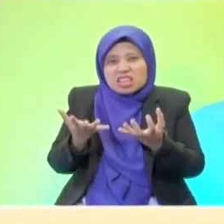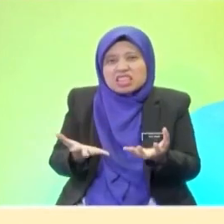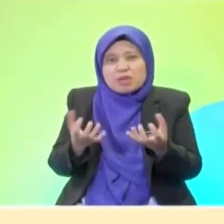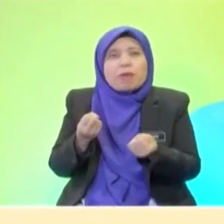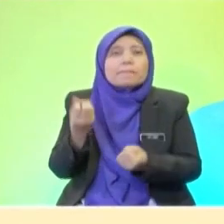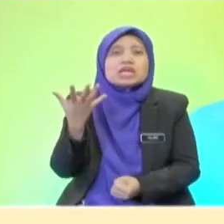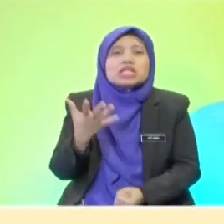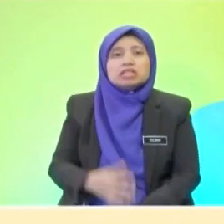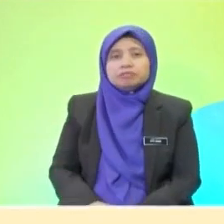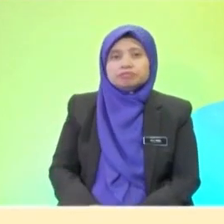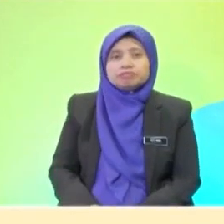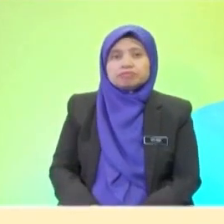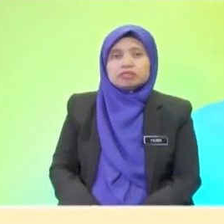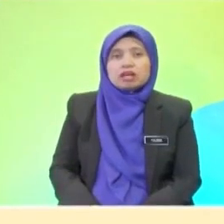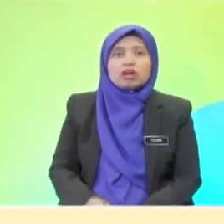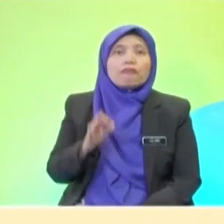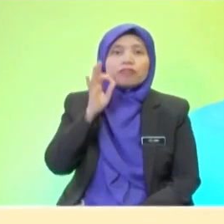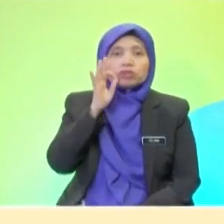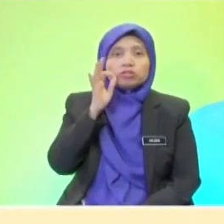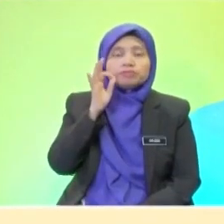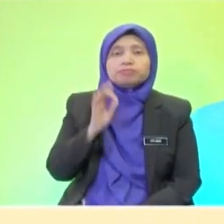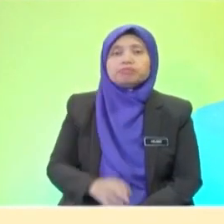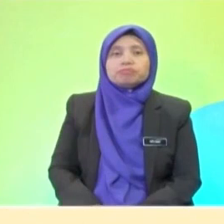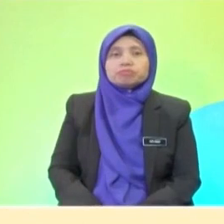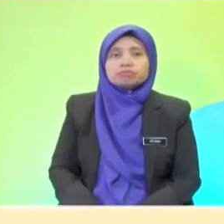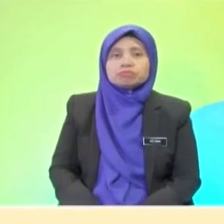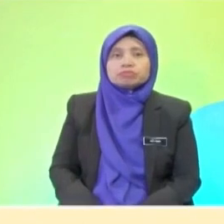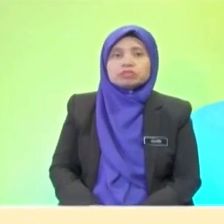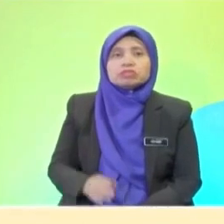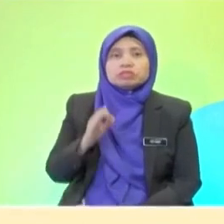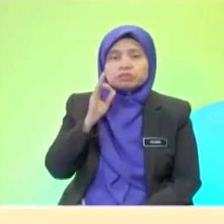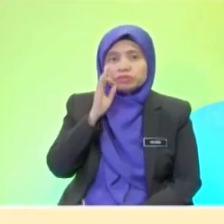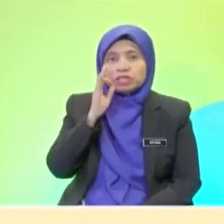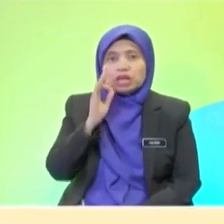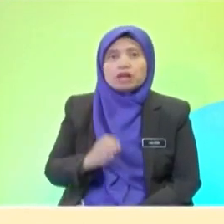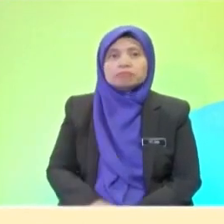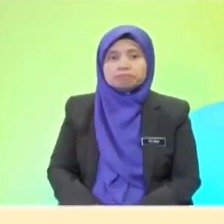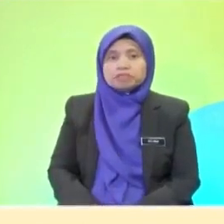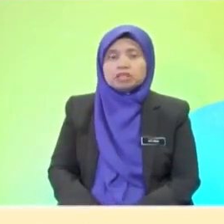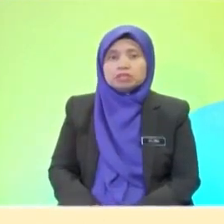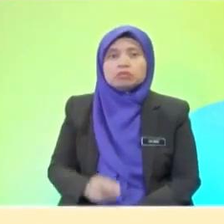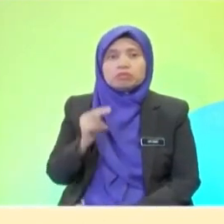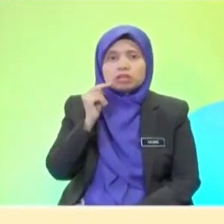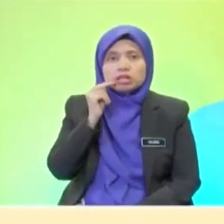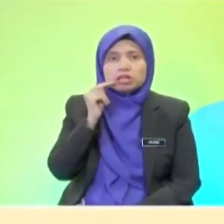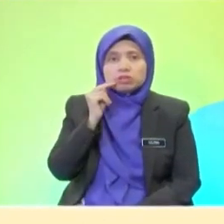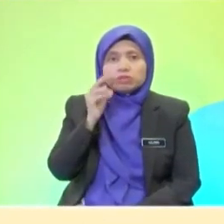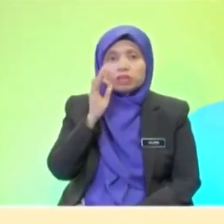di situ Nur Fatul Nur Nur Fatihah salah